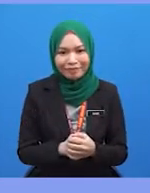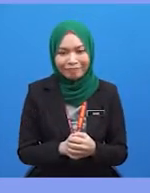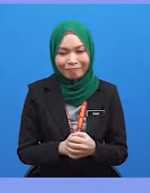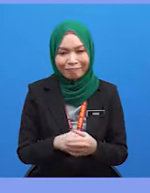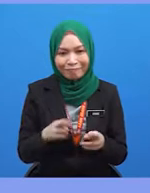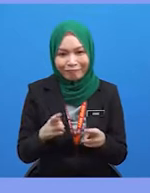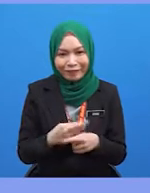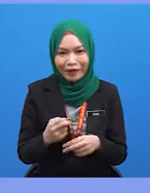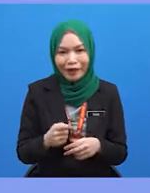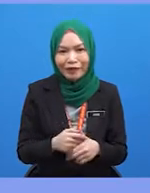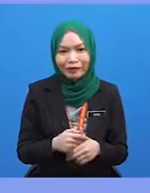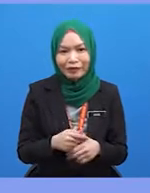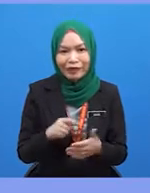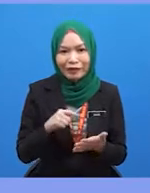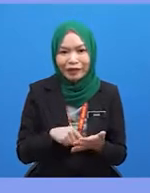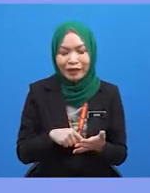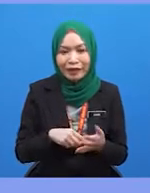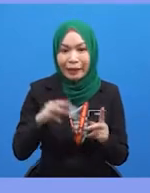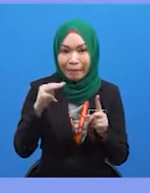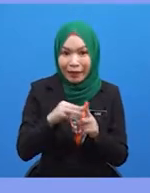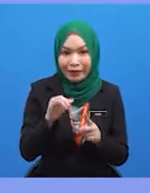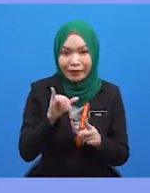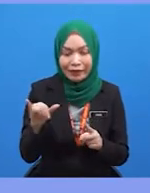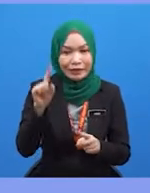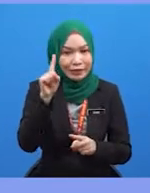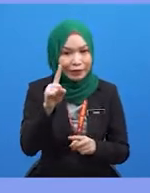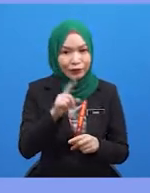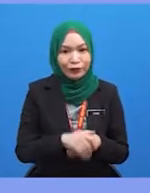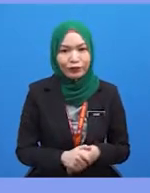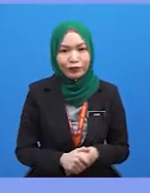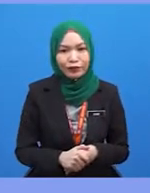Huraian 1, markahnya 1.